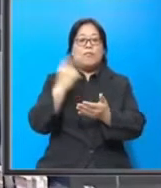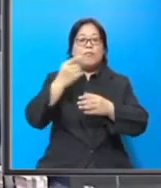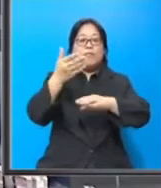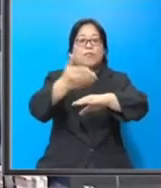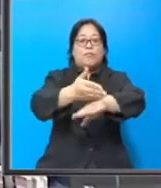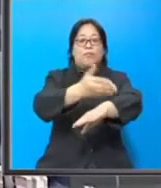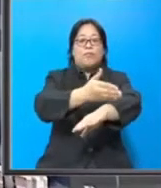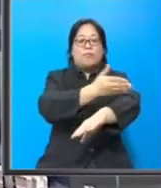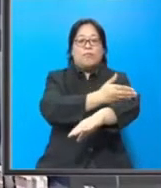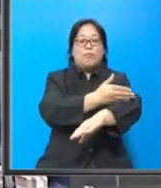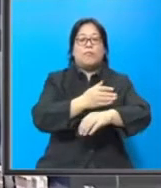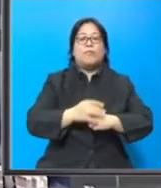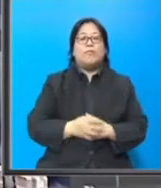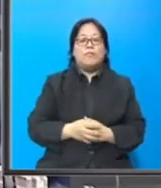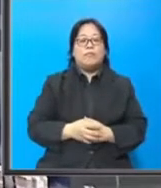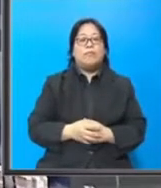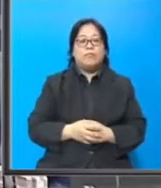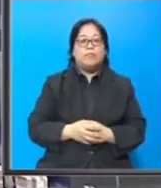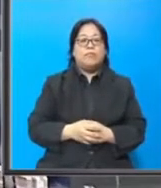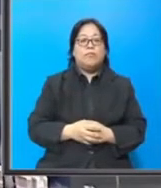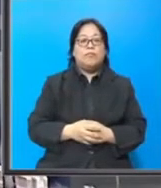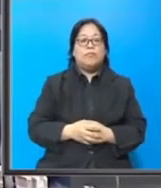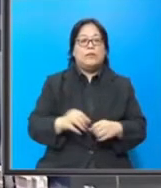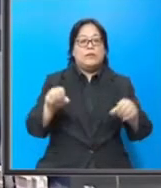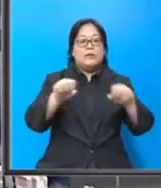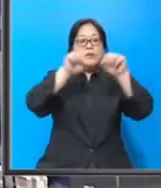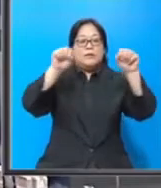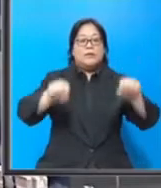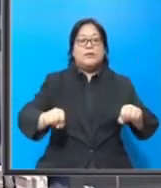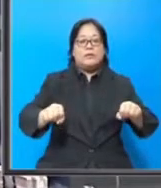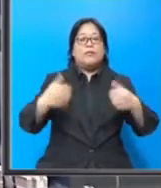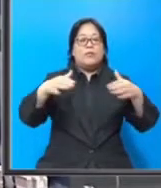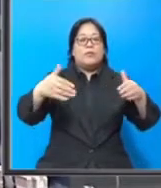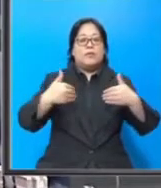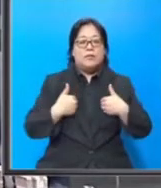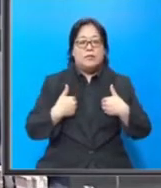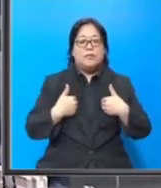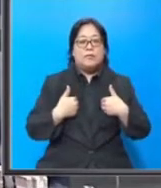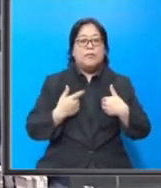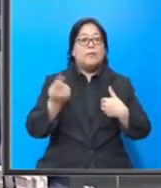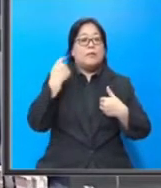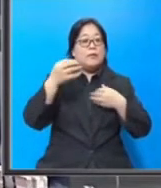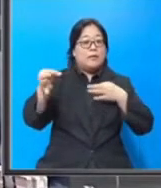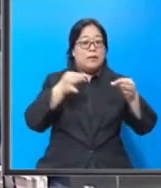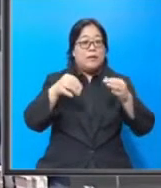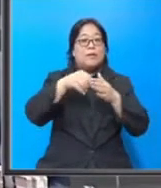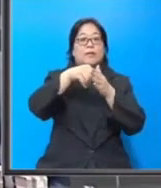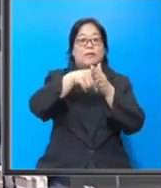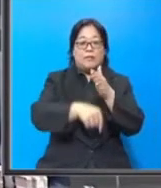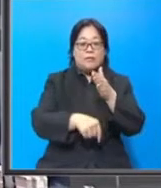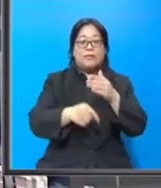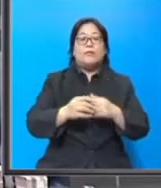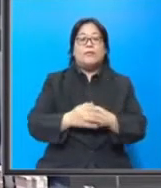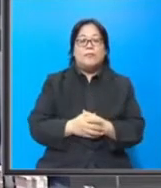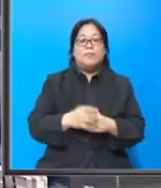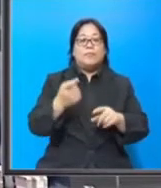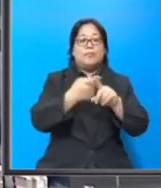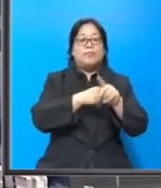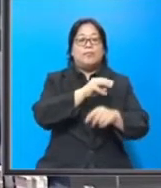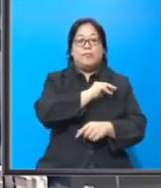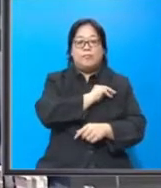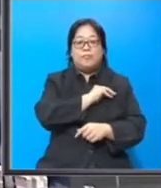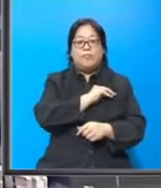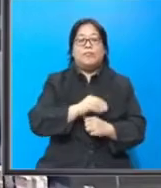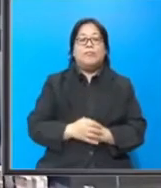ya, penambahan kepada sistem whistleblower yang sedia ada yang telah diterangkan tadi secara detail oleh Yang Berhormat